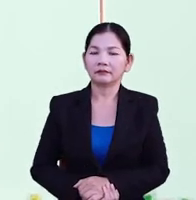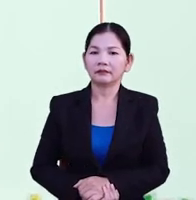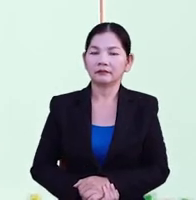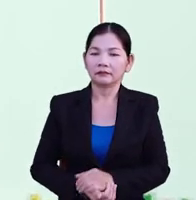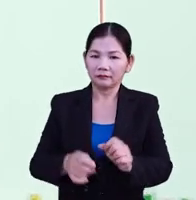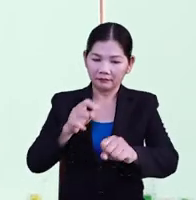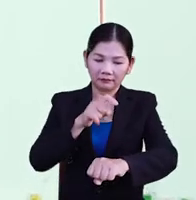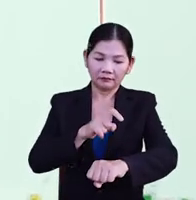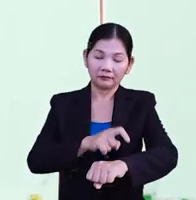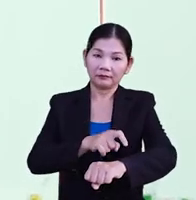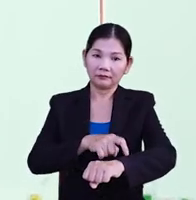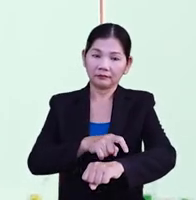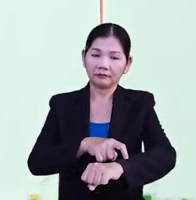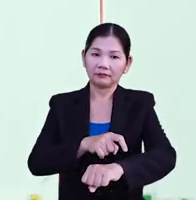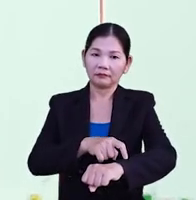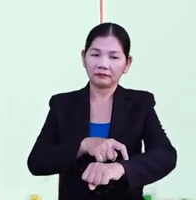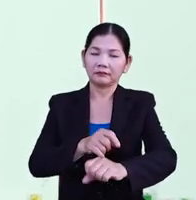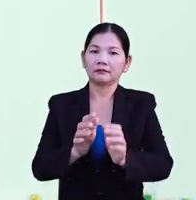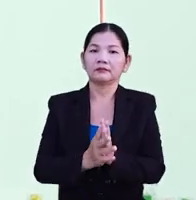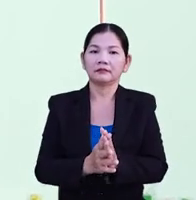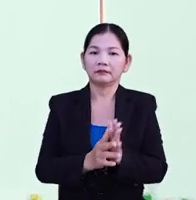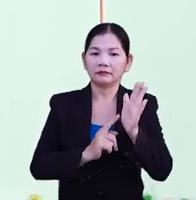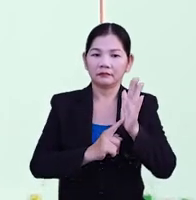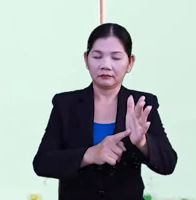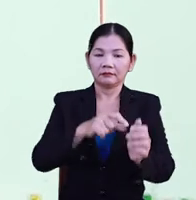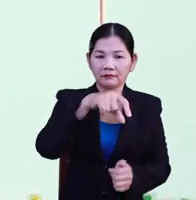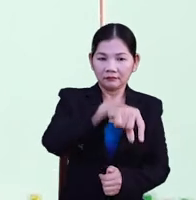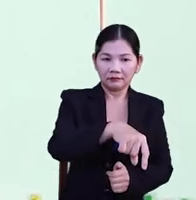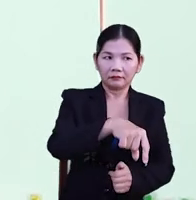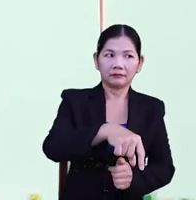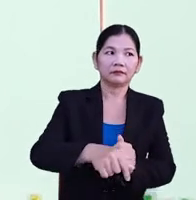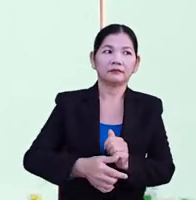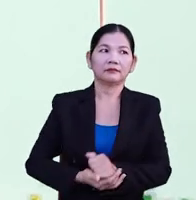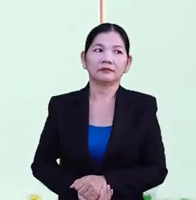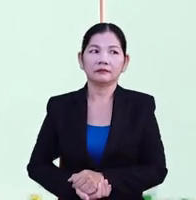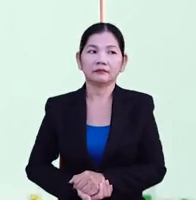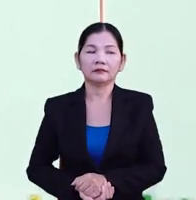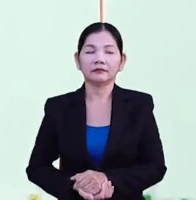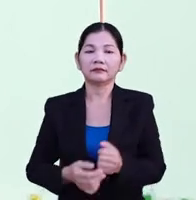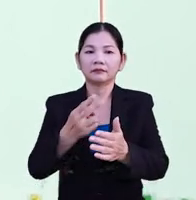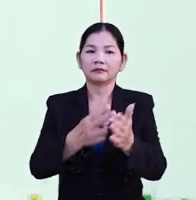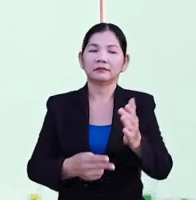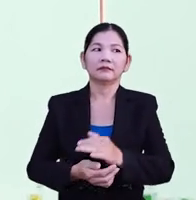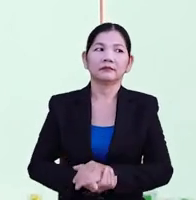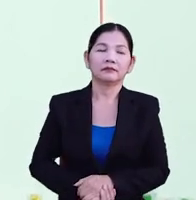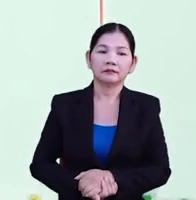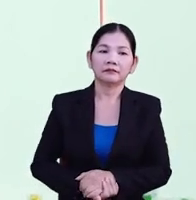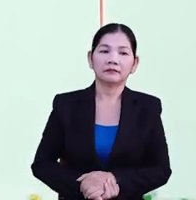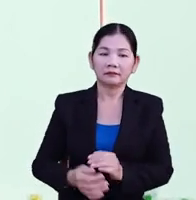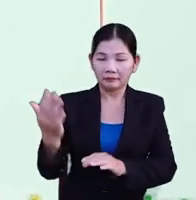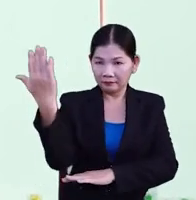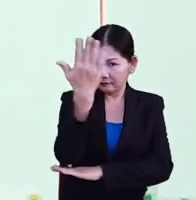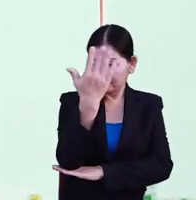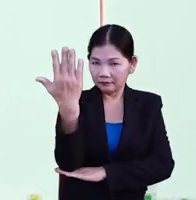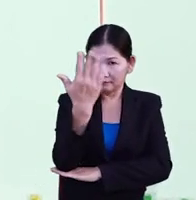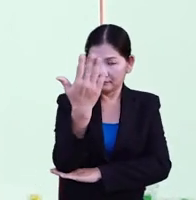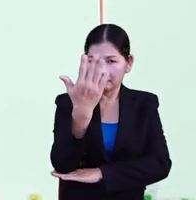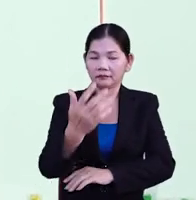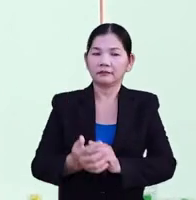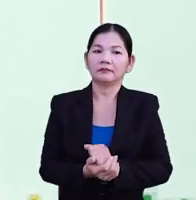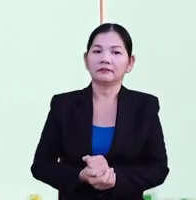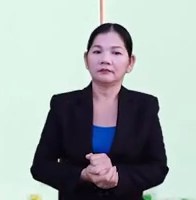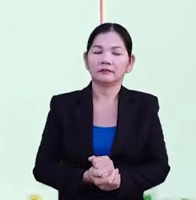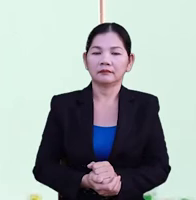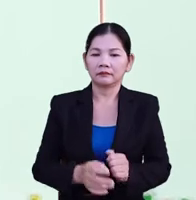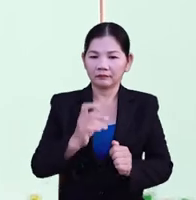កាតាំងដល់អក្សរកអ្វីនេះកូនទូរទស្សន៍ចាទូរទស្សន៍តាំងដ